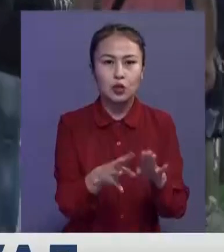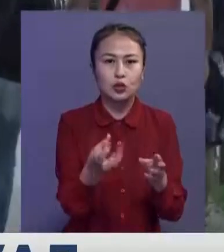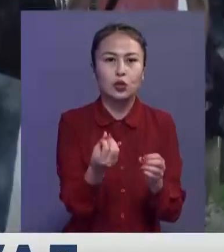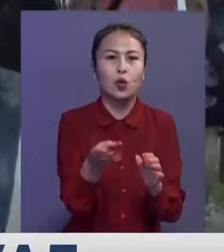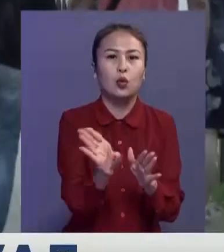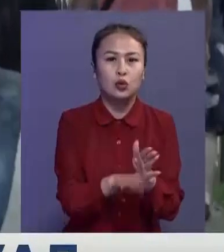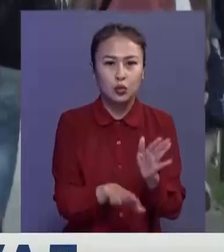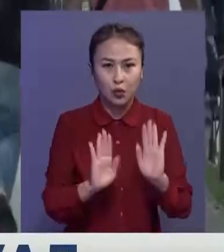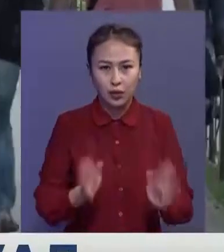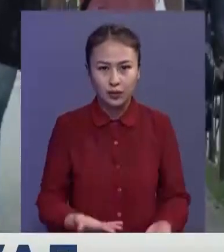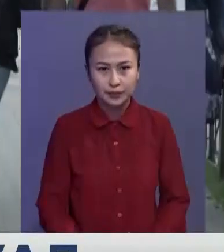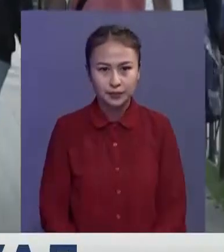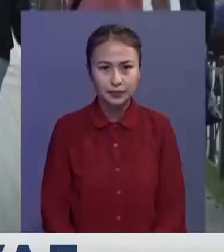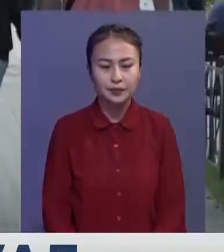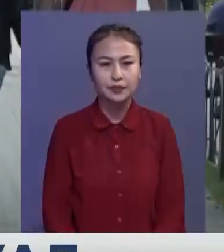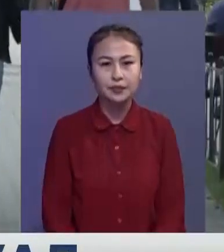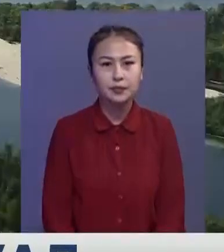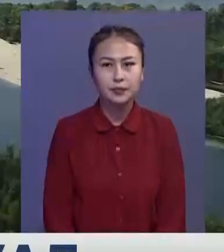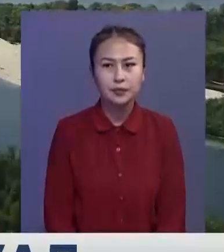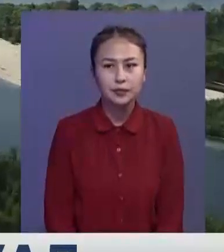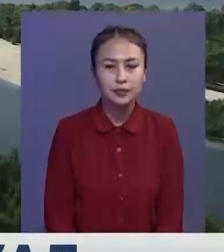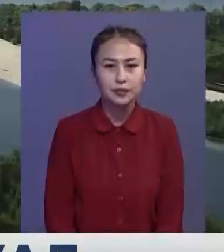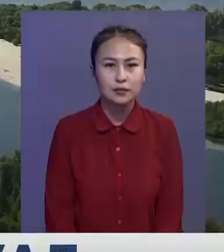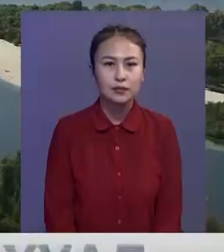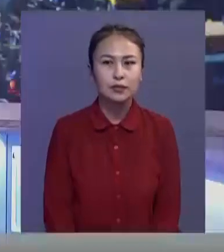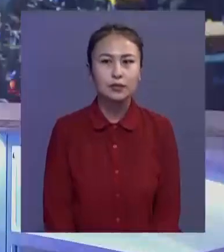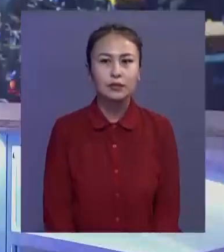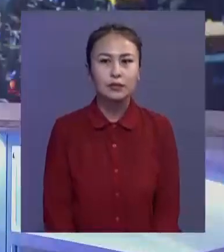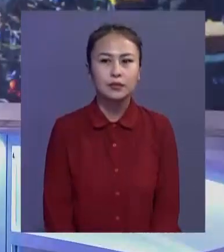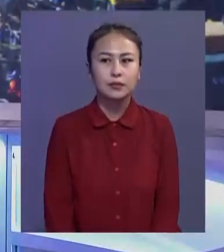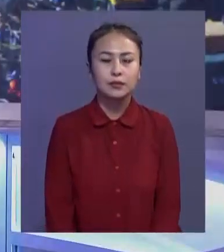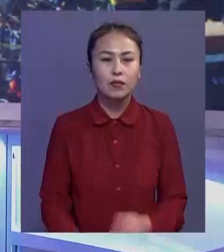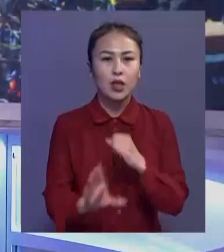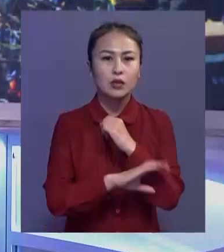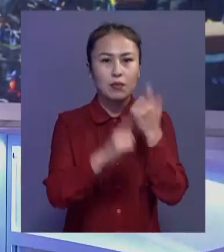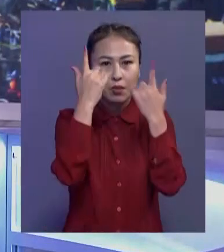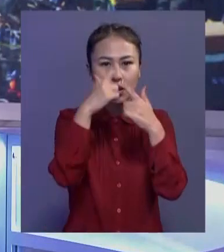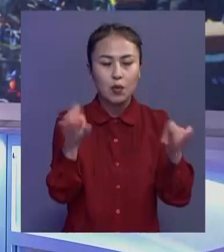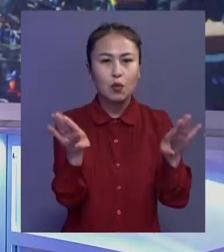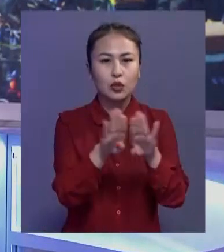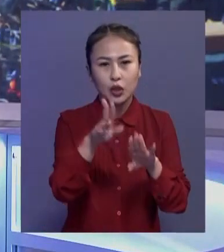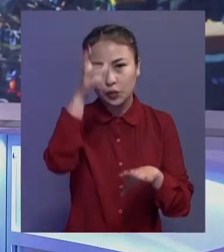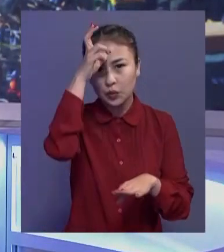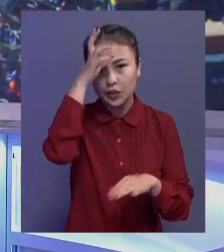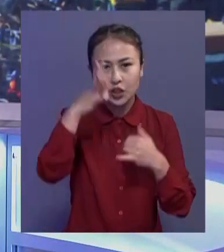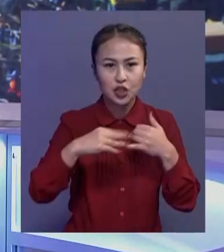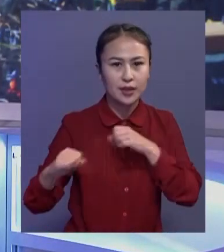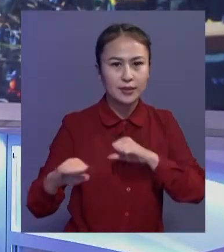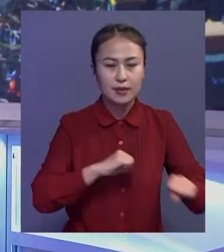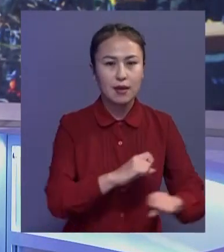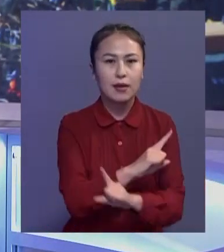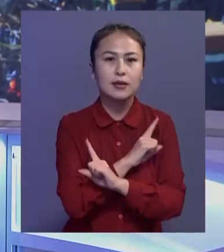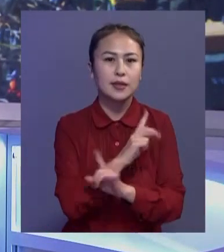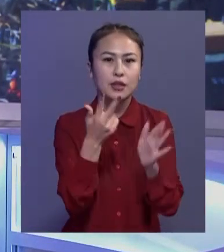қиын болуы мүмкін. Арайлым Жақсылық қызы, хабар 24. Соңғы мәлімет бойынша Түркиядағы жер сілкінісінен